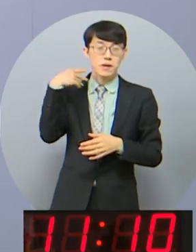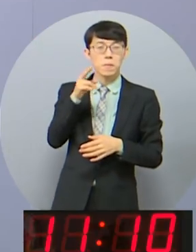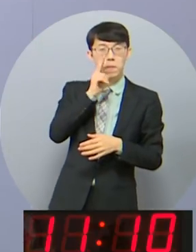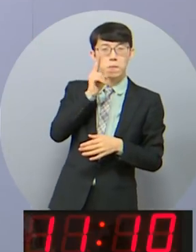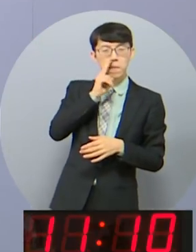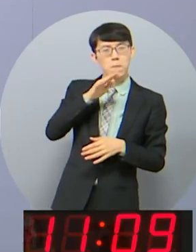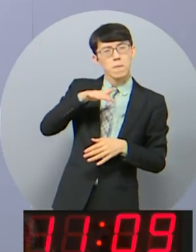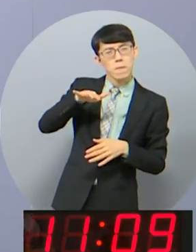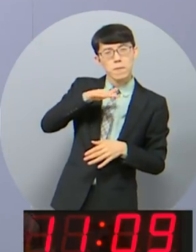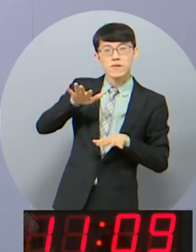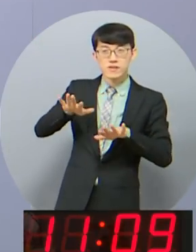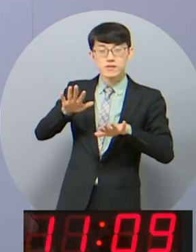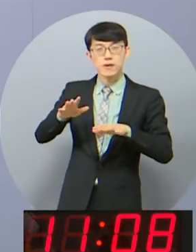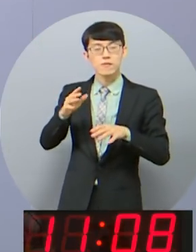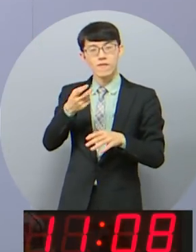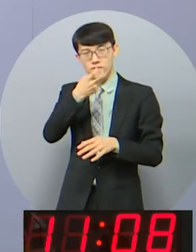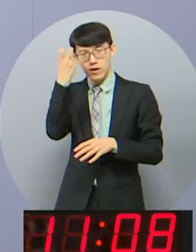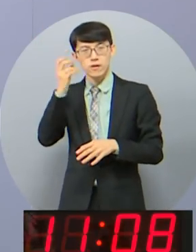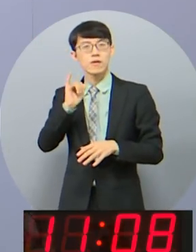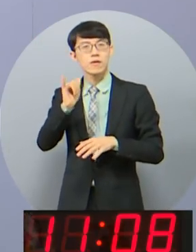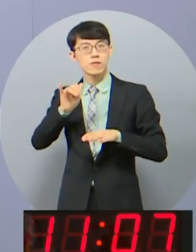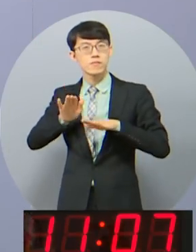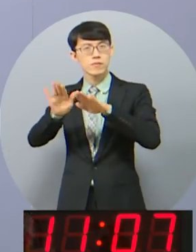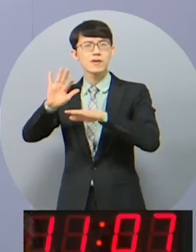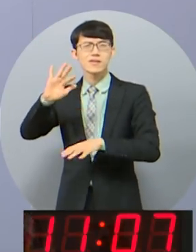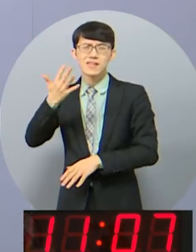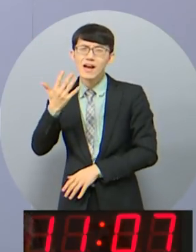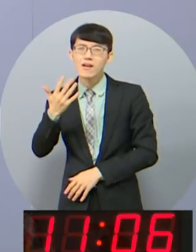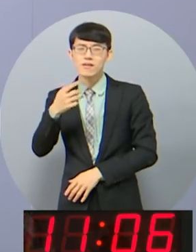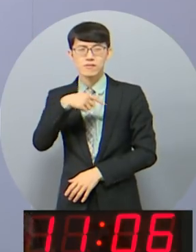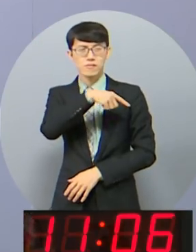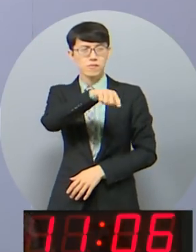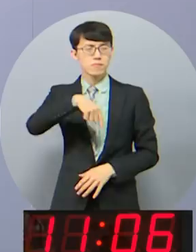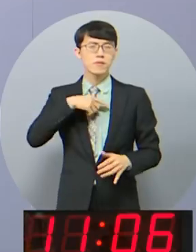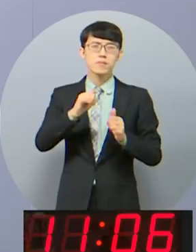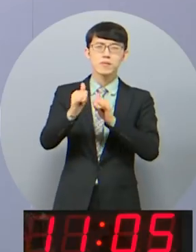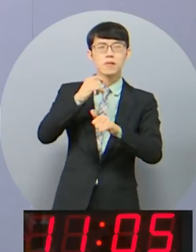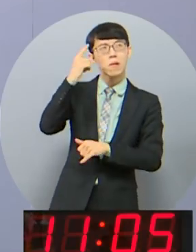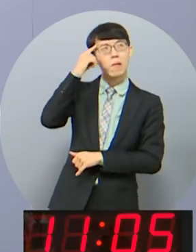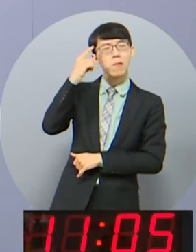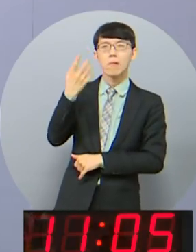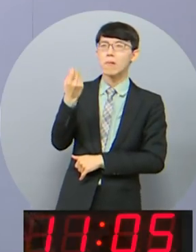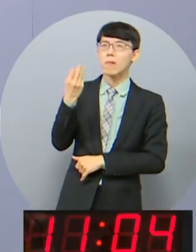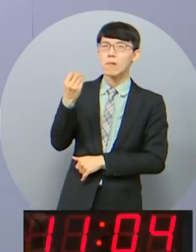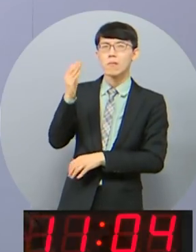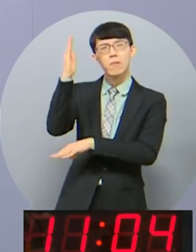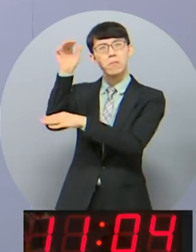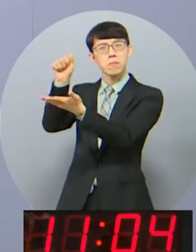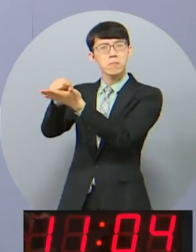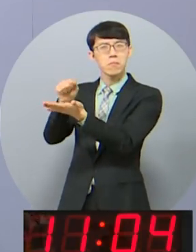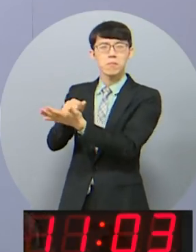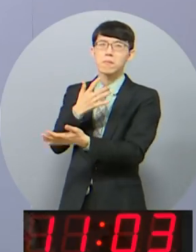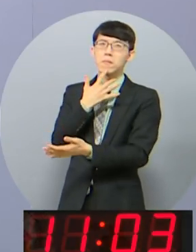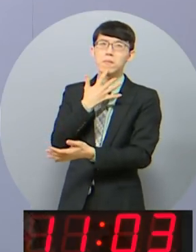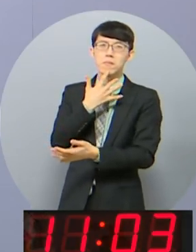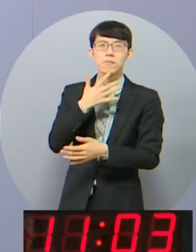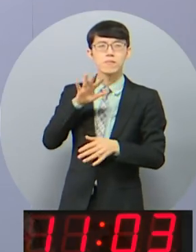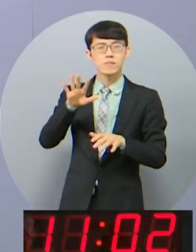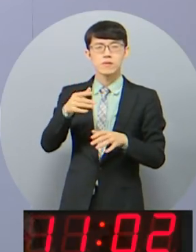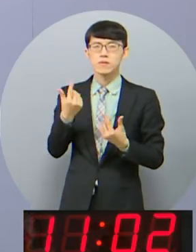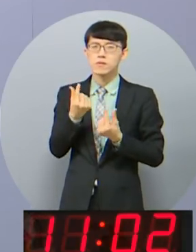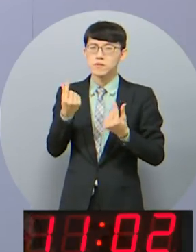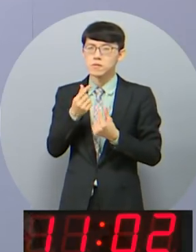但事实上我们民众都是无感，且常有感觉独后财团或是大型企业的印